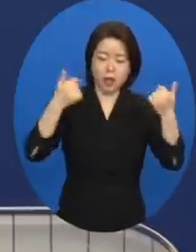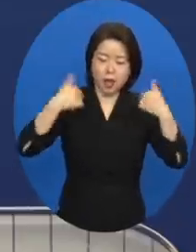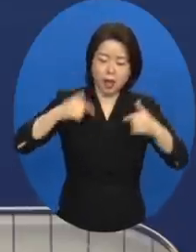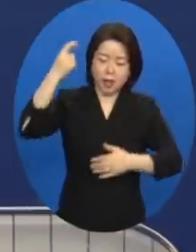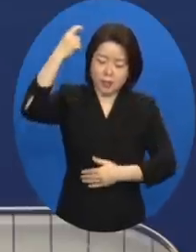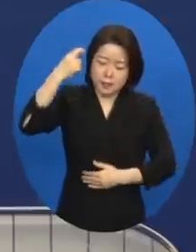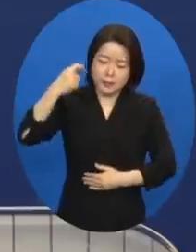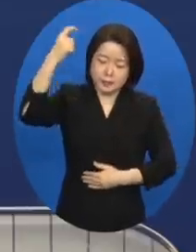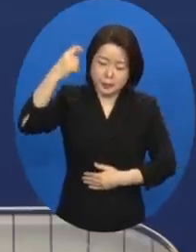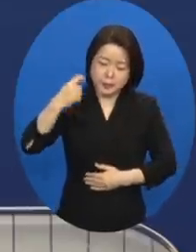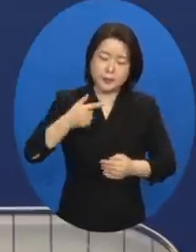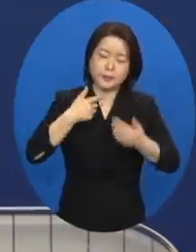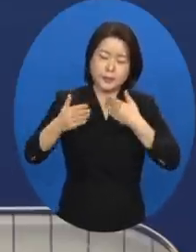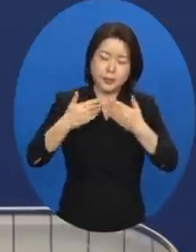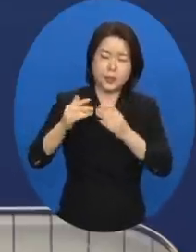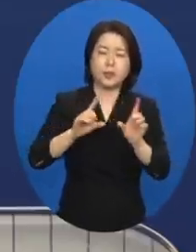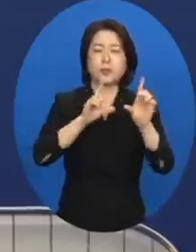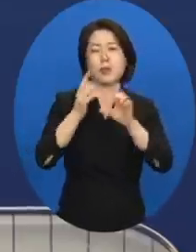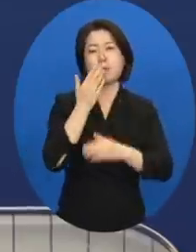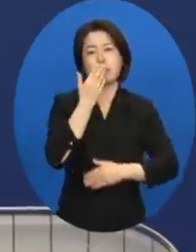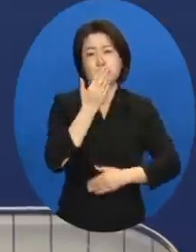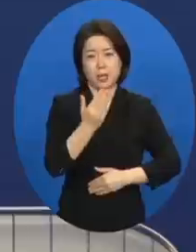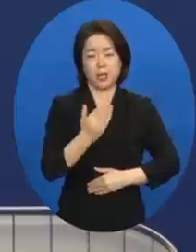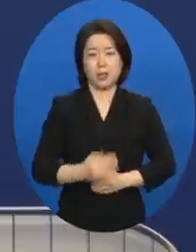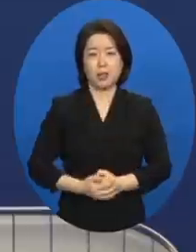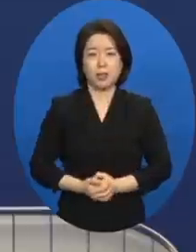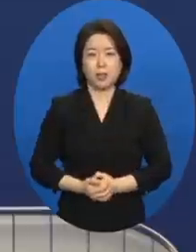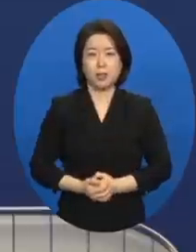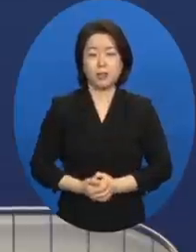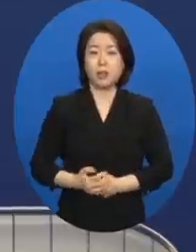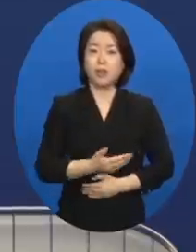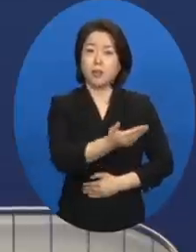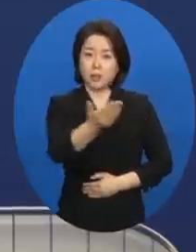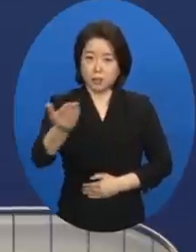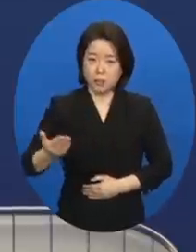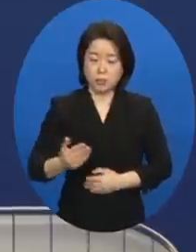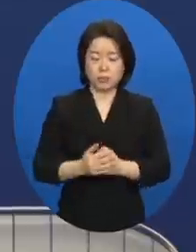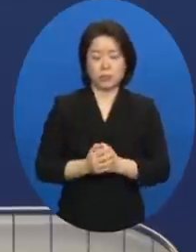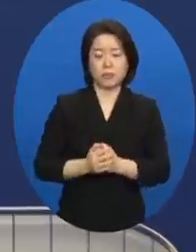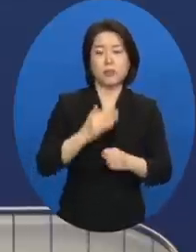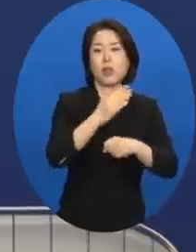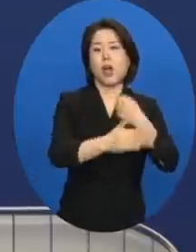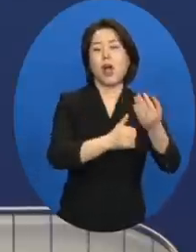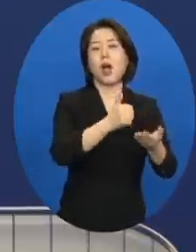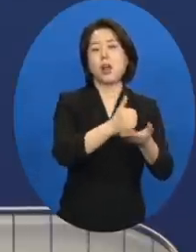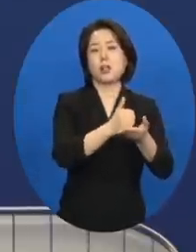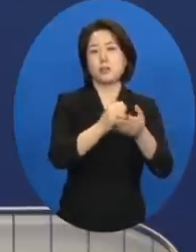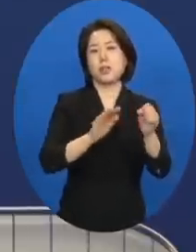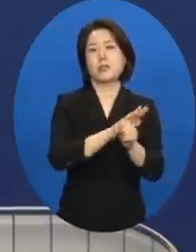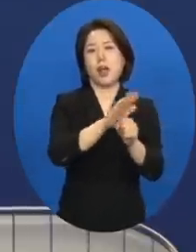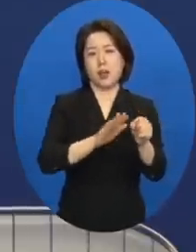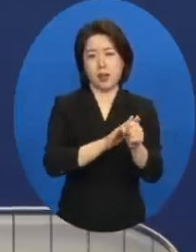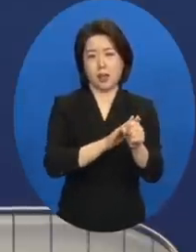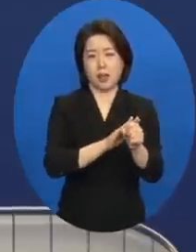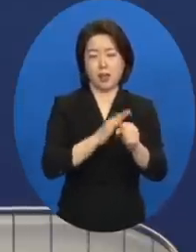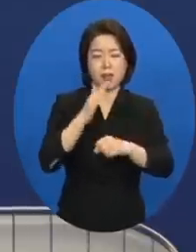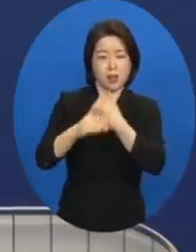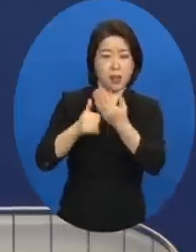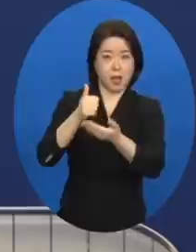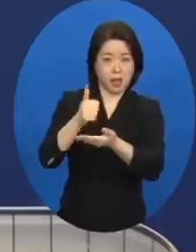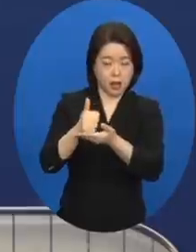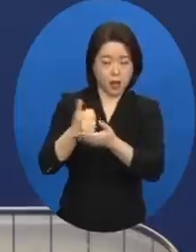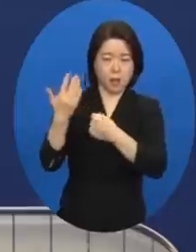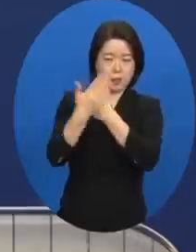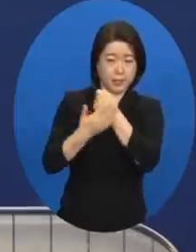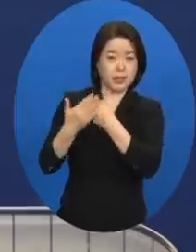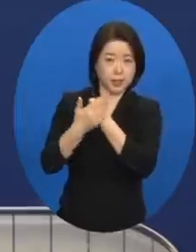살 수 있다는 것이죠. 여러분, 하나님의 사랑과 하나님의